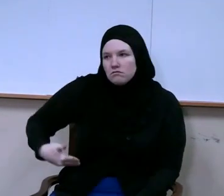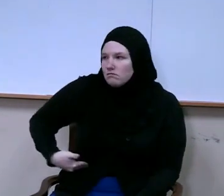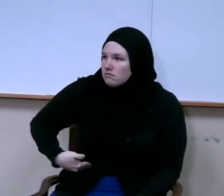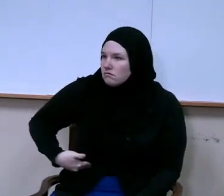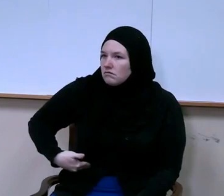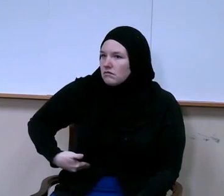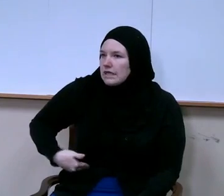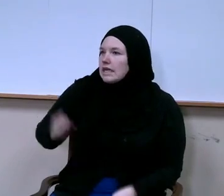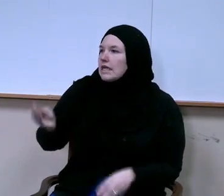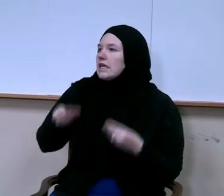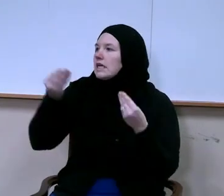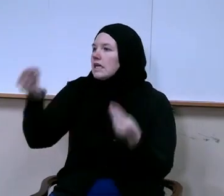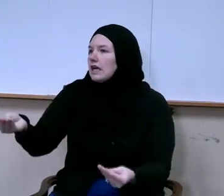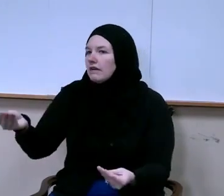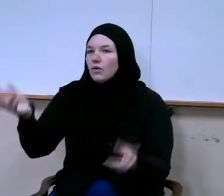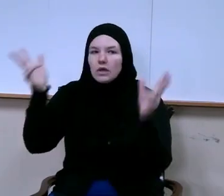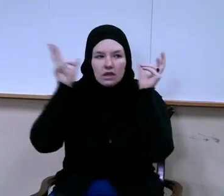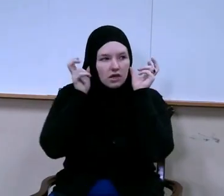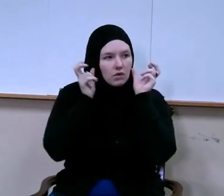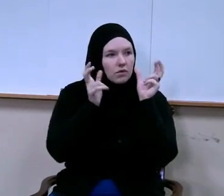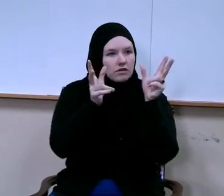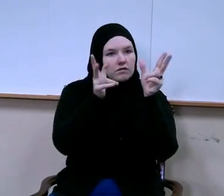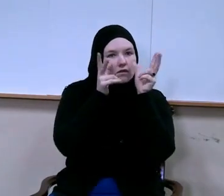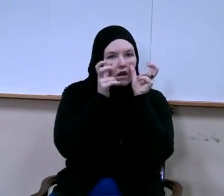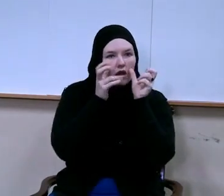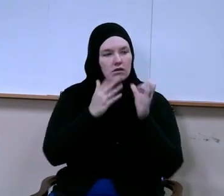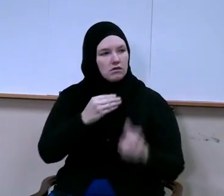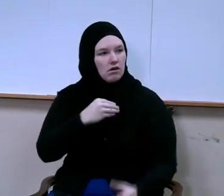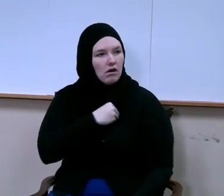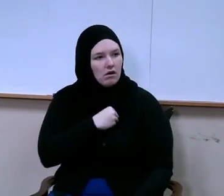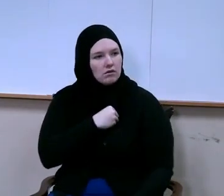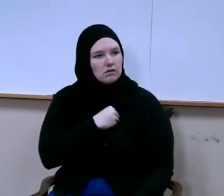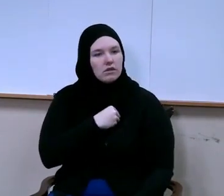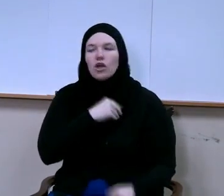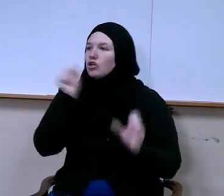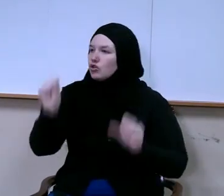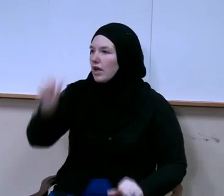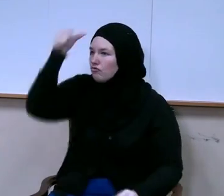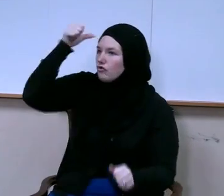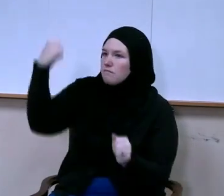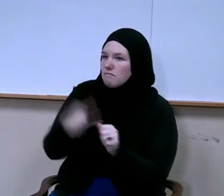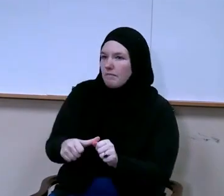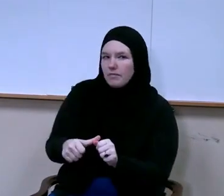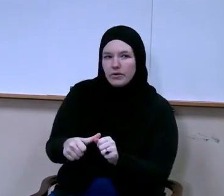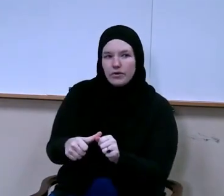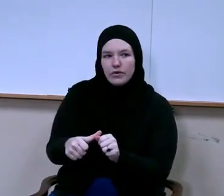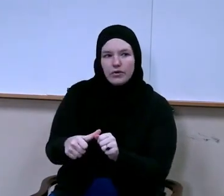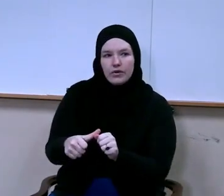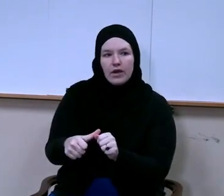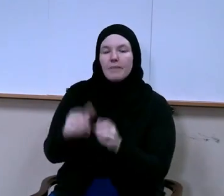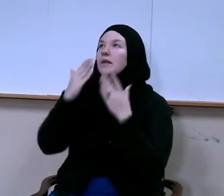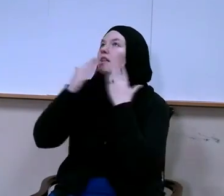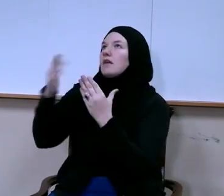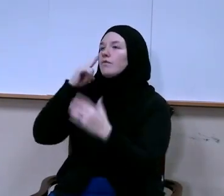لعلكم تشكرون. He gave you the hearing, the sight, and the heart so that you may remember Him and